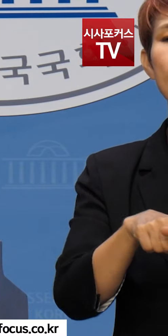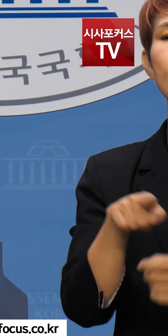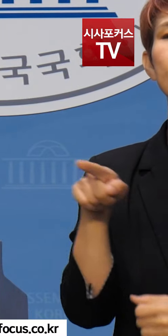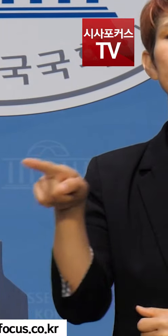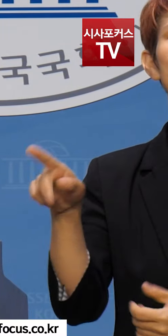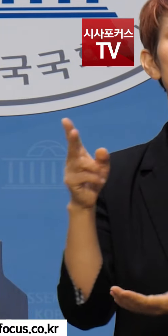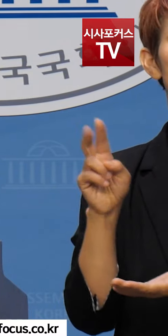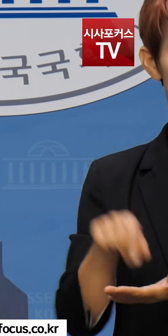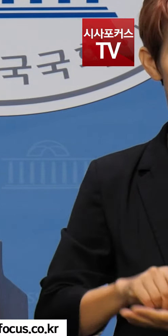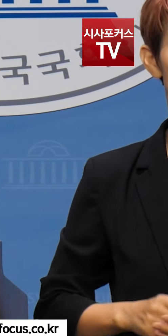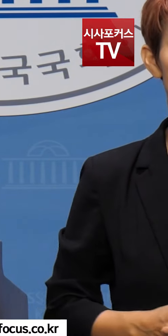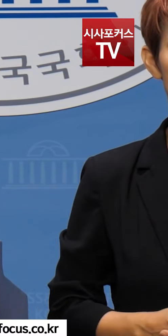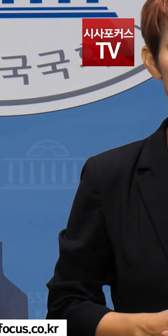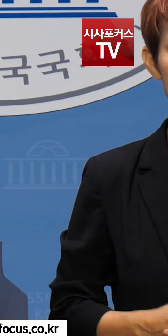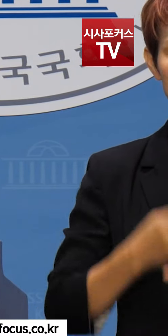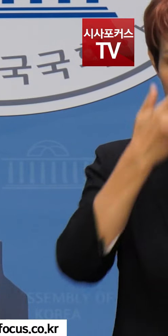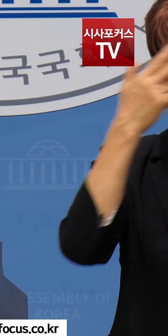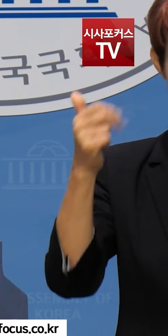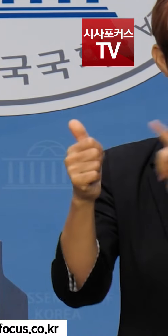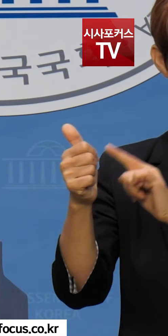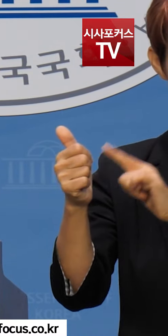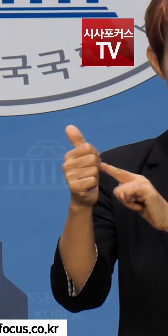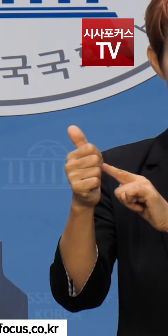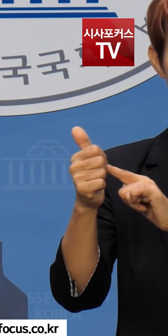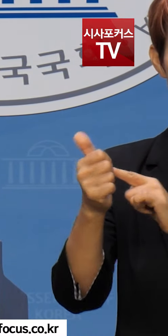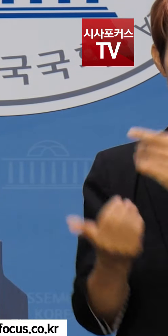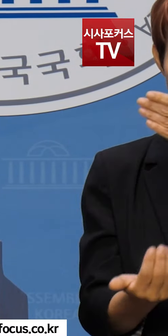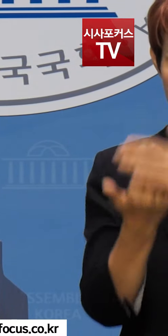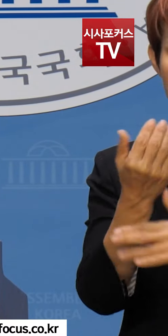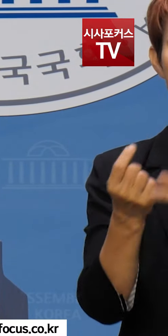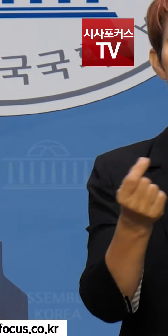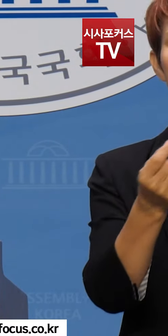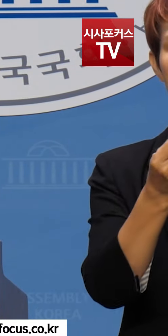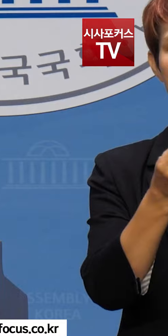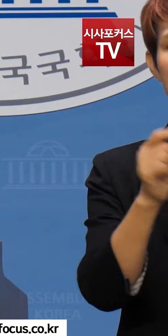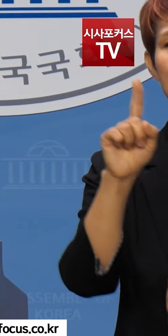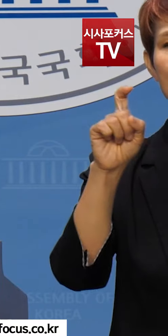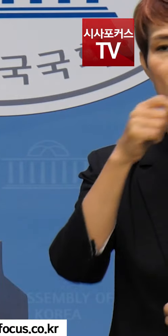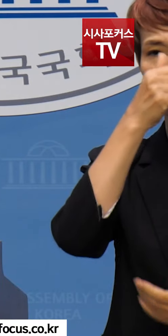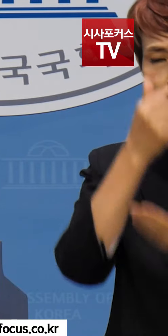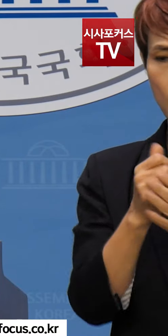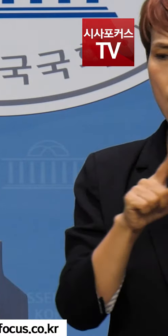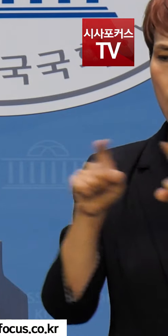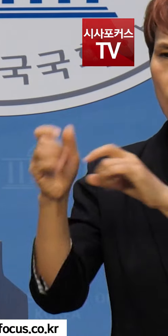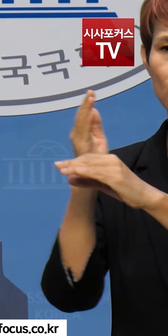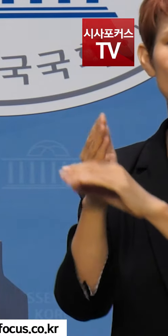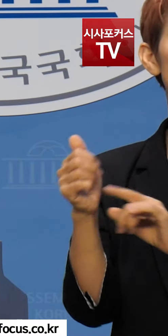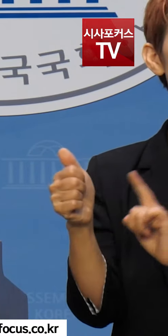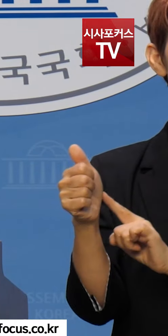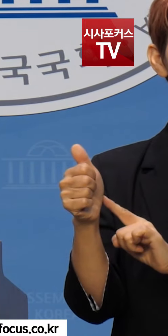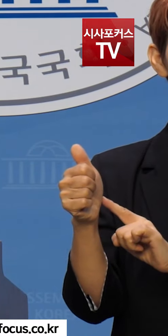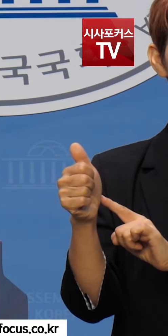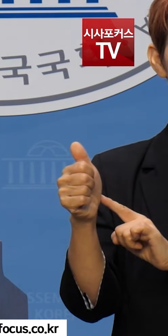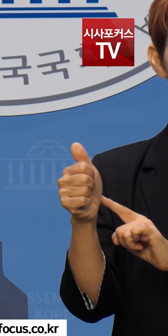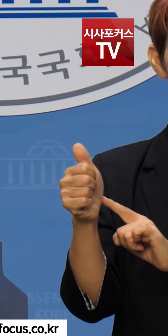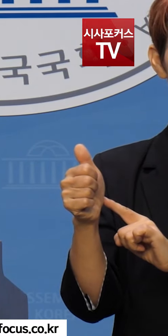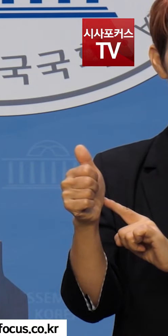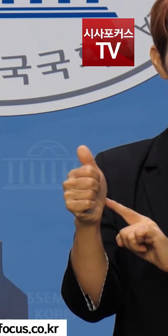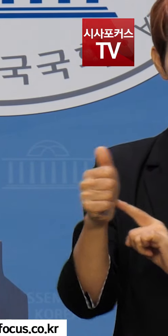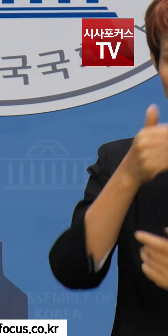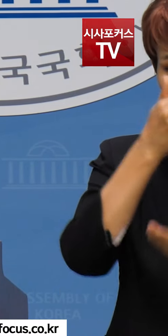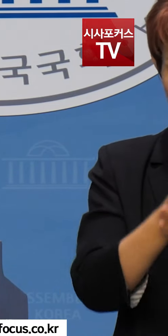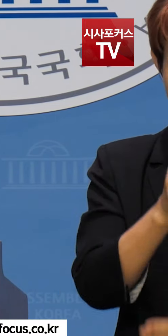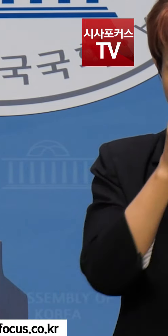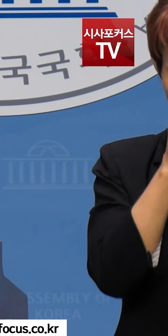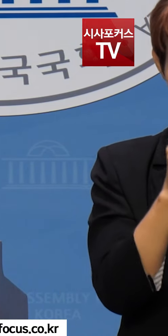꼼수입니다. 이재명 전 대표는 7개 사건, 11개 혐의를 받고 있는 피의자입니다. 죄가